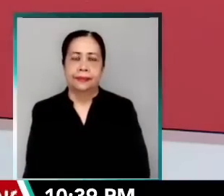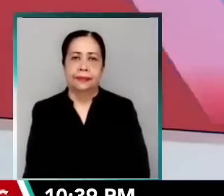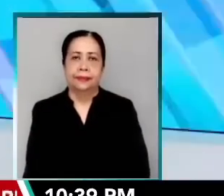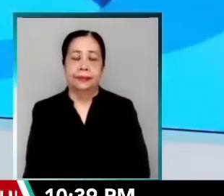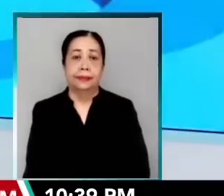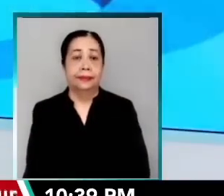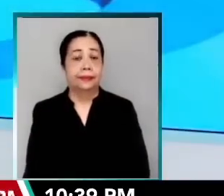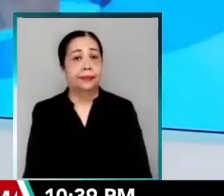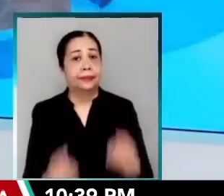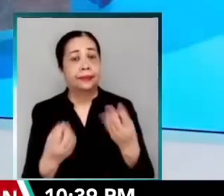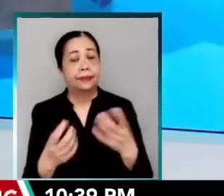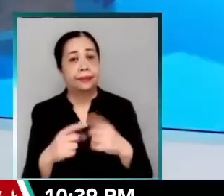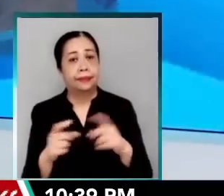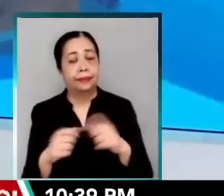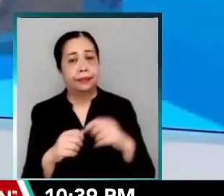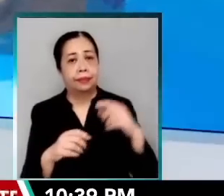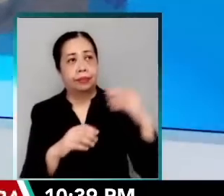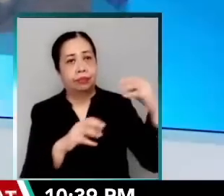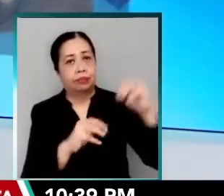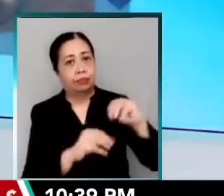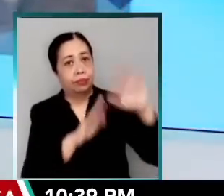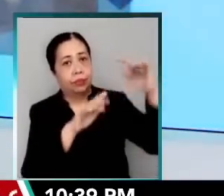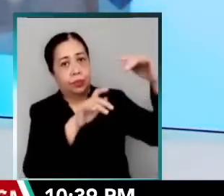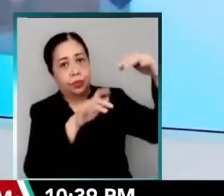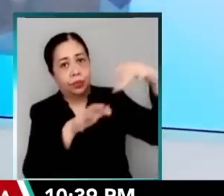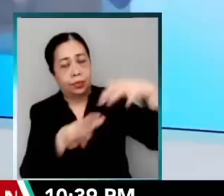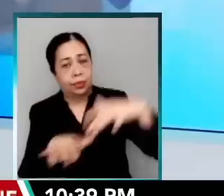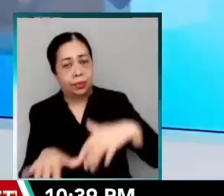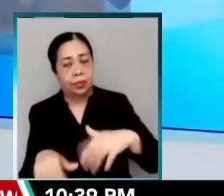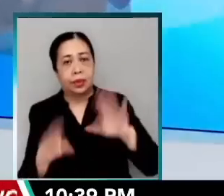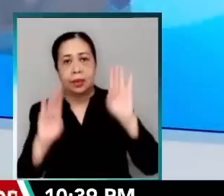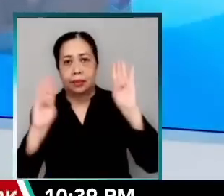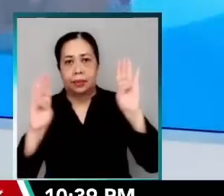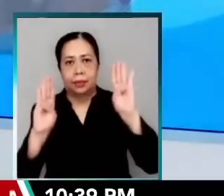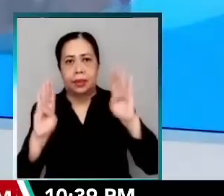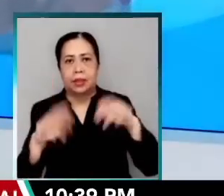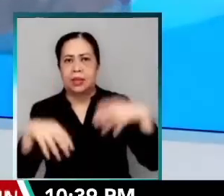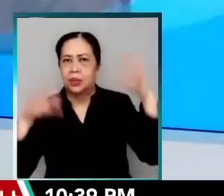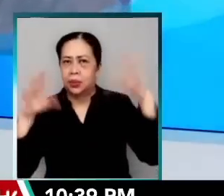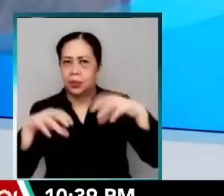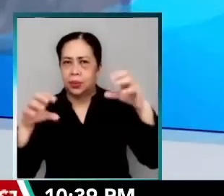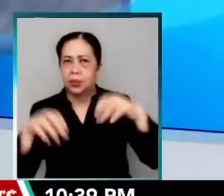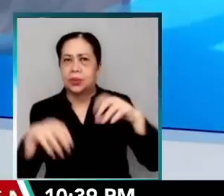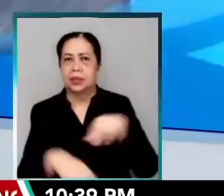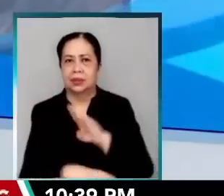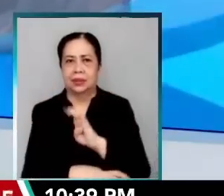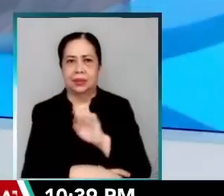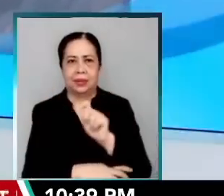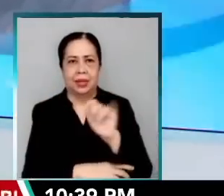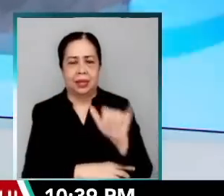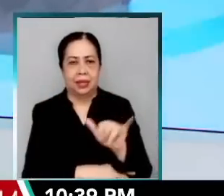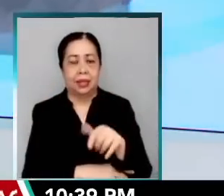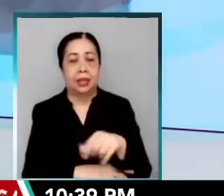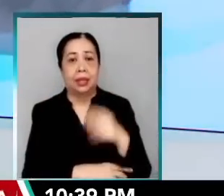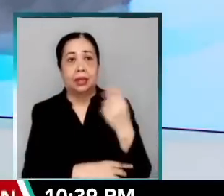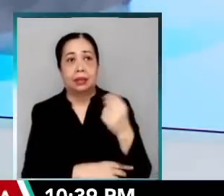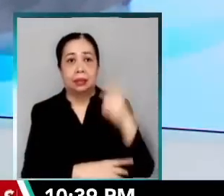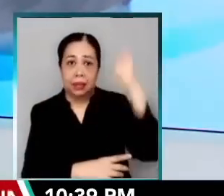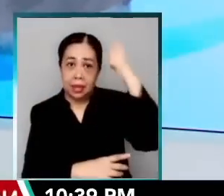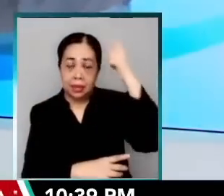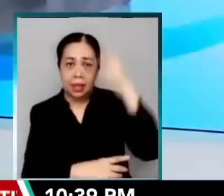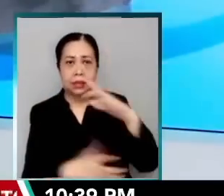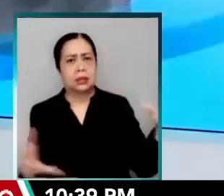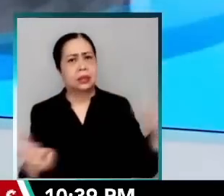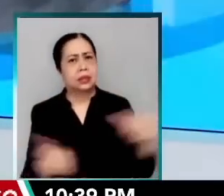Kabi-kabilang rock slide ang naranasan sa Benguet kasunod ng pag-ulang dulot ng bagyong Betty. Sa Batanes naman, winasak ng